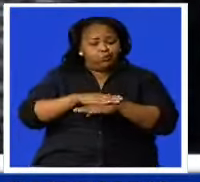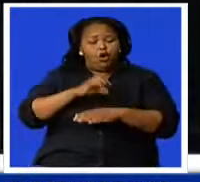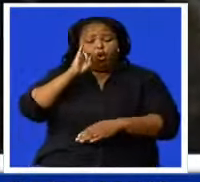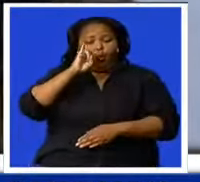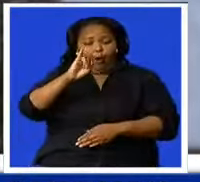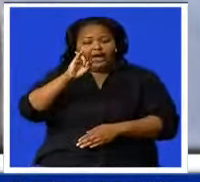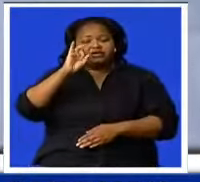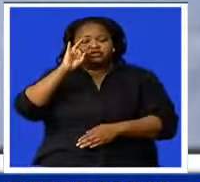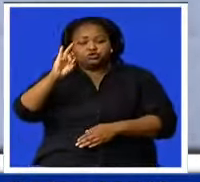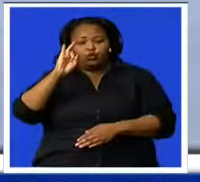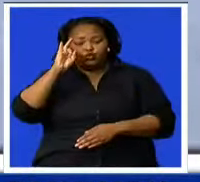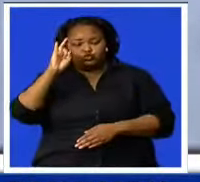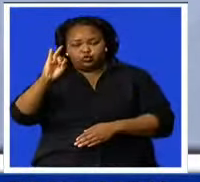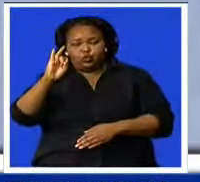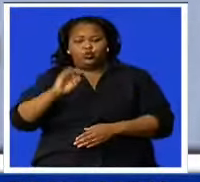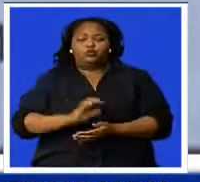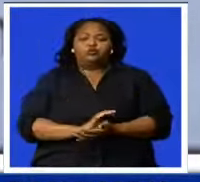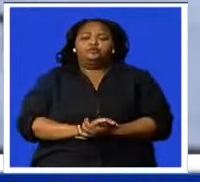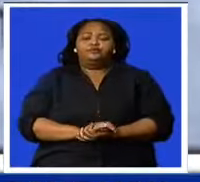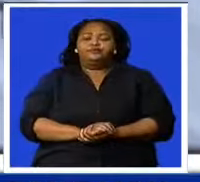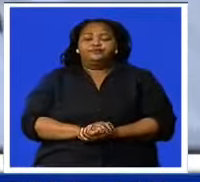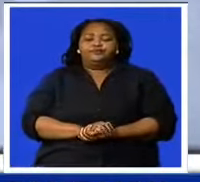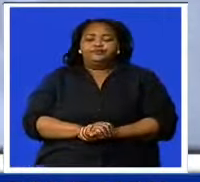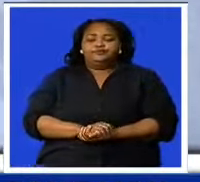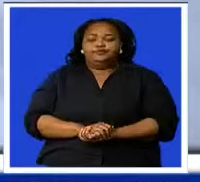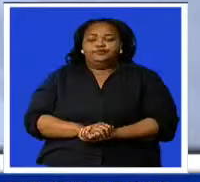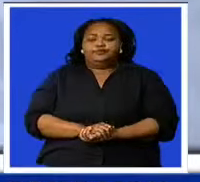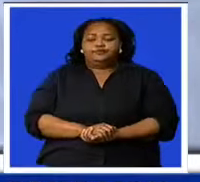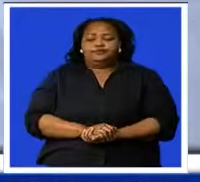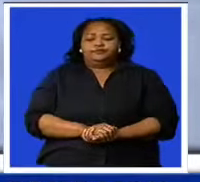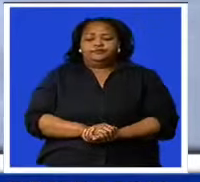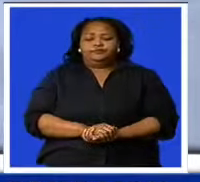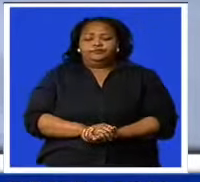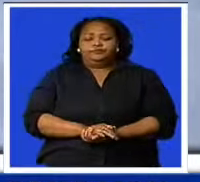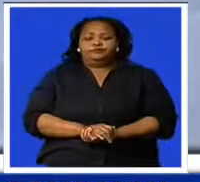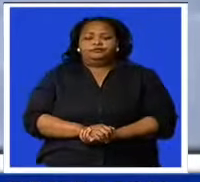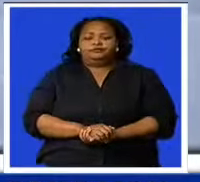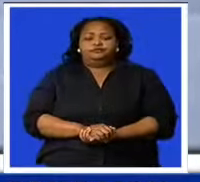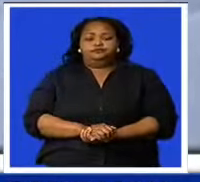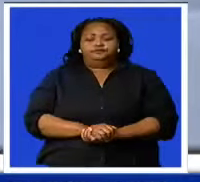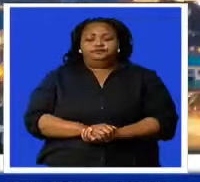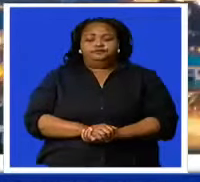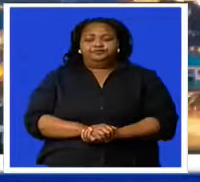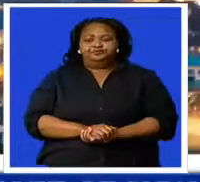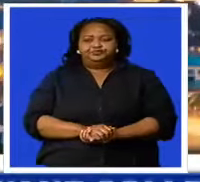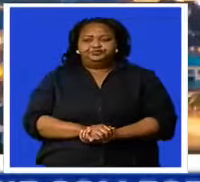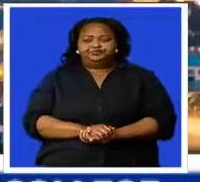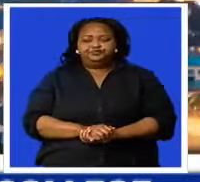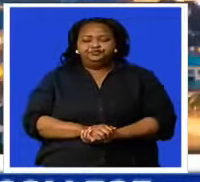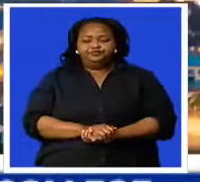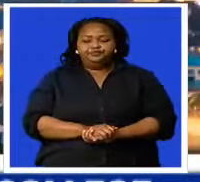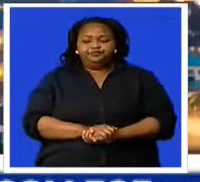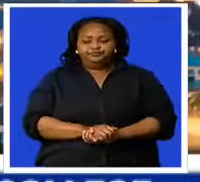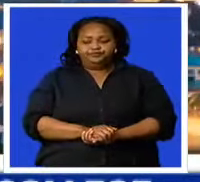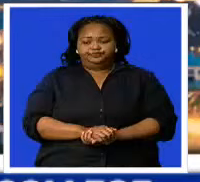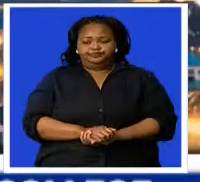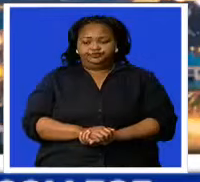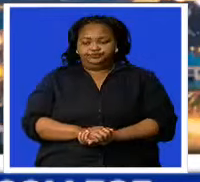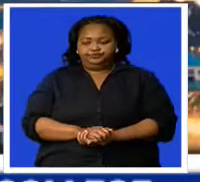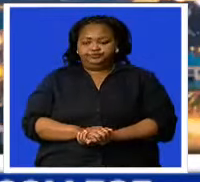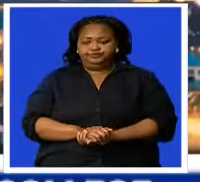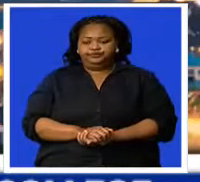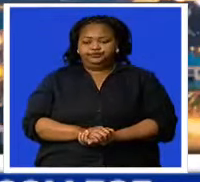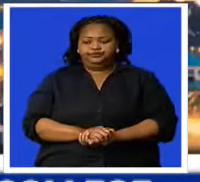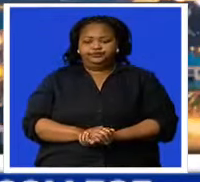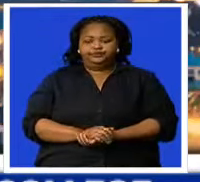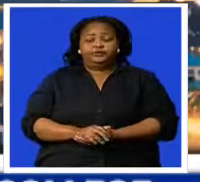bangu-122. Tindzabeni kubika Temalangeni Dlamini na Fabrice Musonera eMbabane. Bafunzi